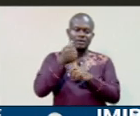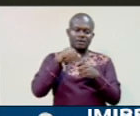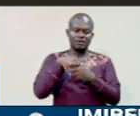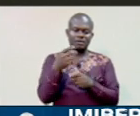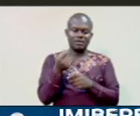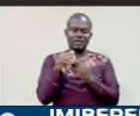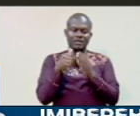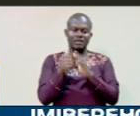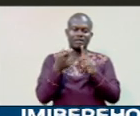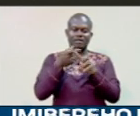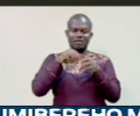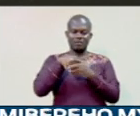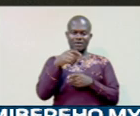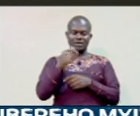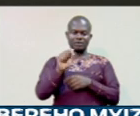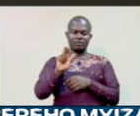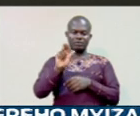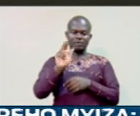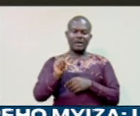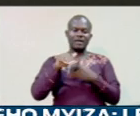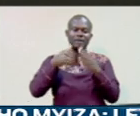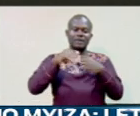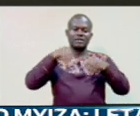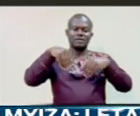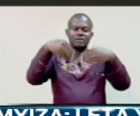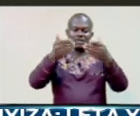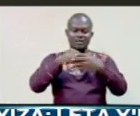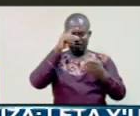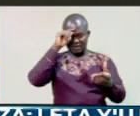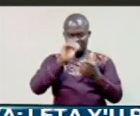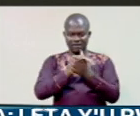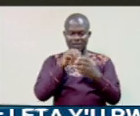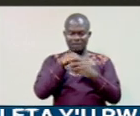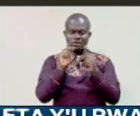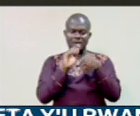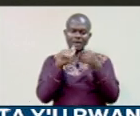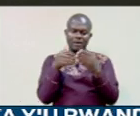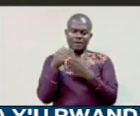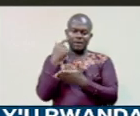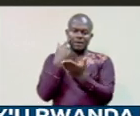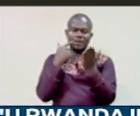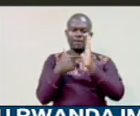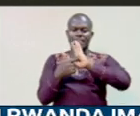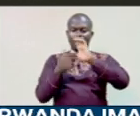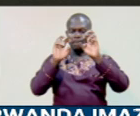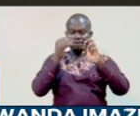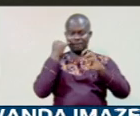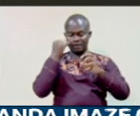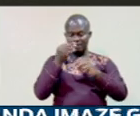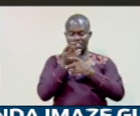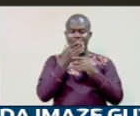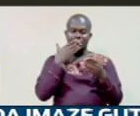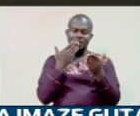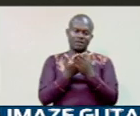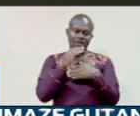yagiye ava muri parike y'Akagera. Ibyo rero bitanga icyizere ku baturage no kubagaragariza yuko iyo wafashe neza